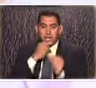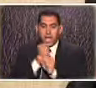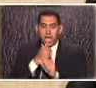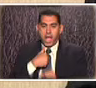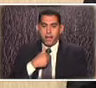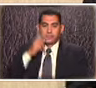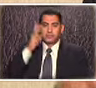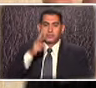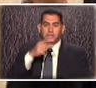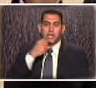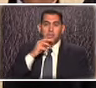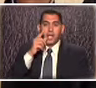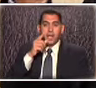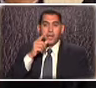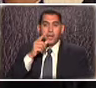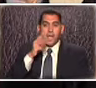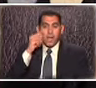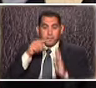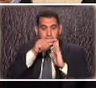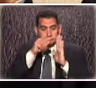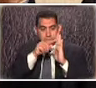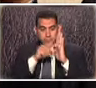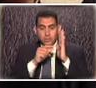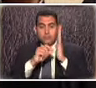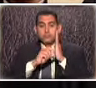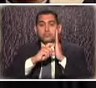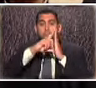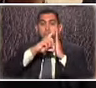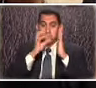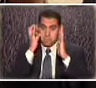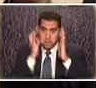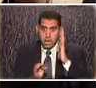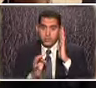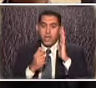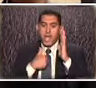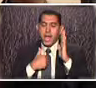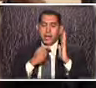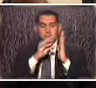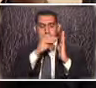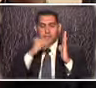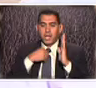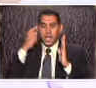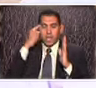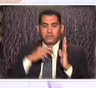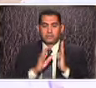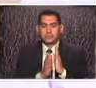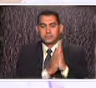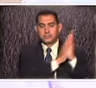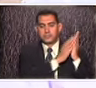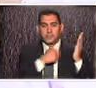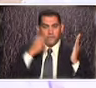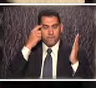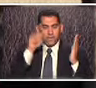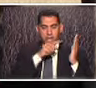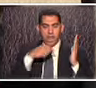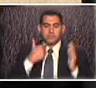كبيري ان ممكن ان يكون المنهج متكاملا ولكن من يطبق المنهج هو الذي يخطئ في تطبيق المنهج او يفهمه